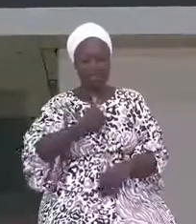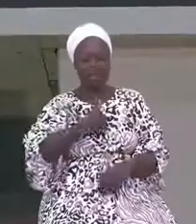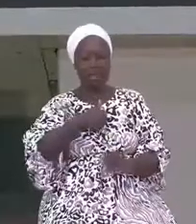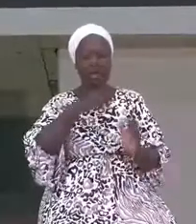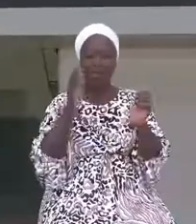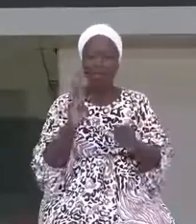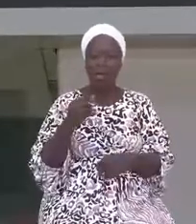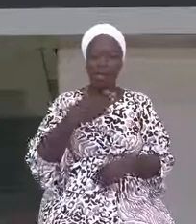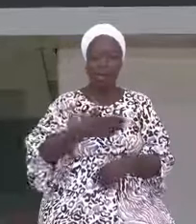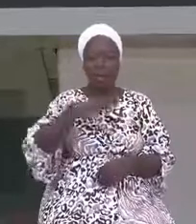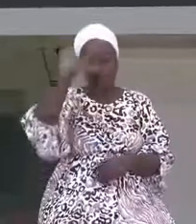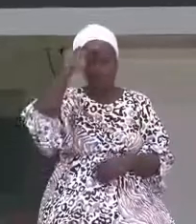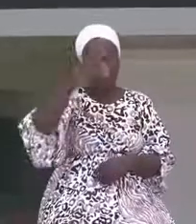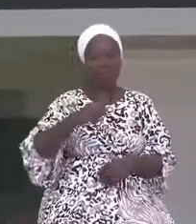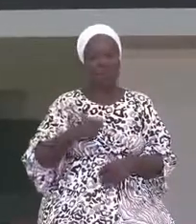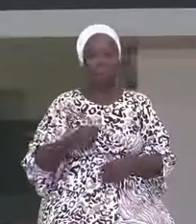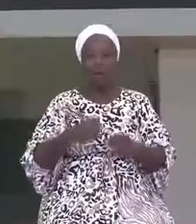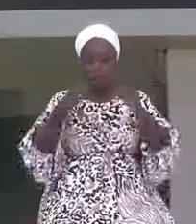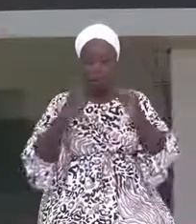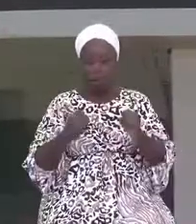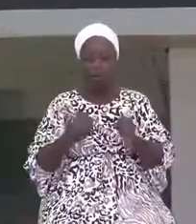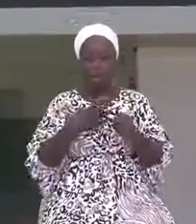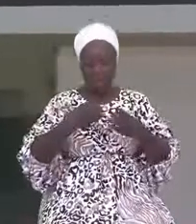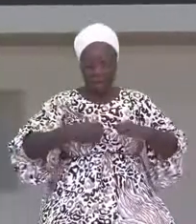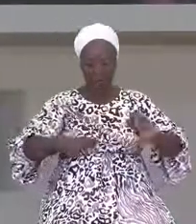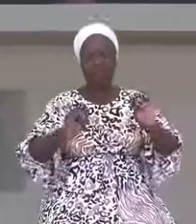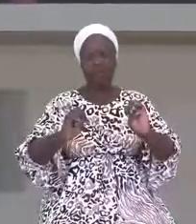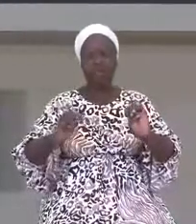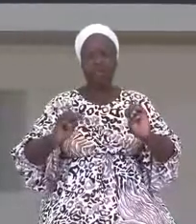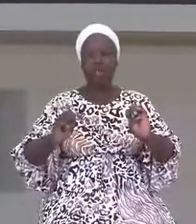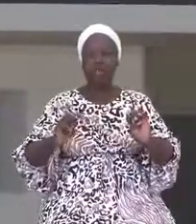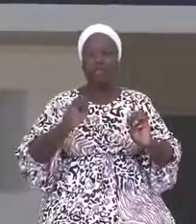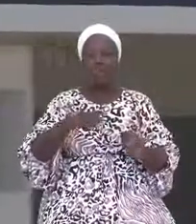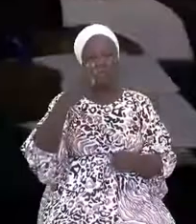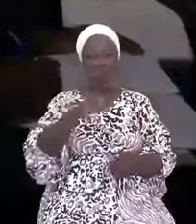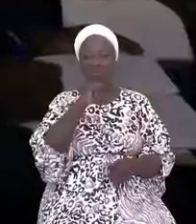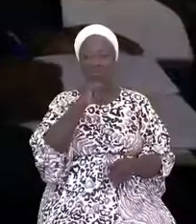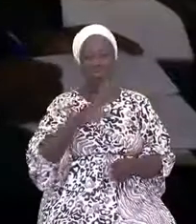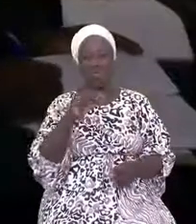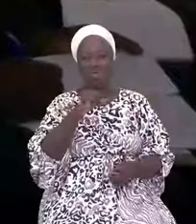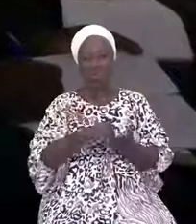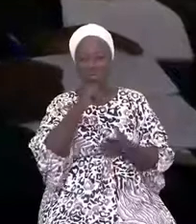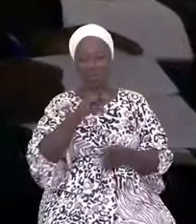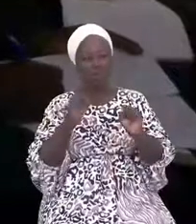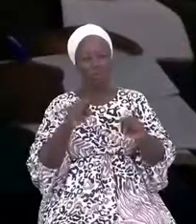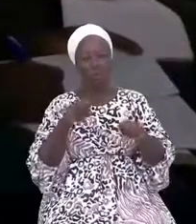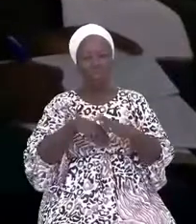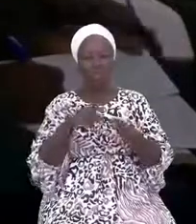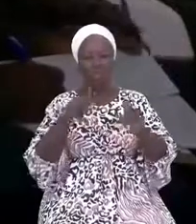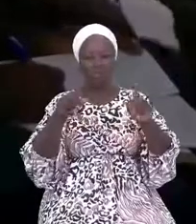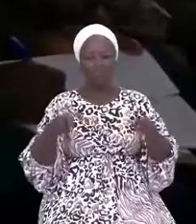mes efforts humains. Non, c'est impossible. En Psaume 49, verset 7.